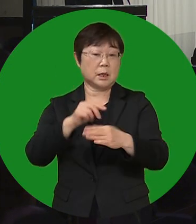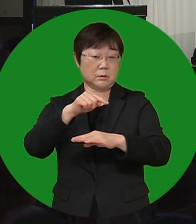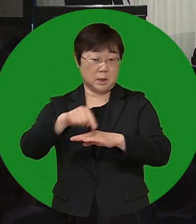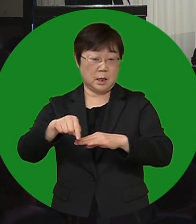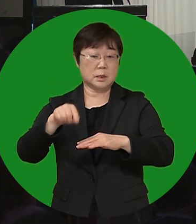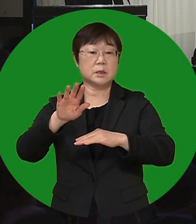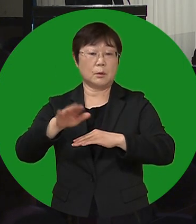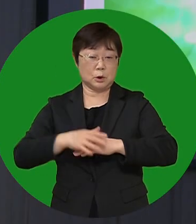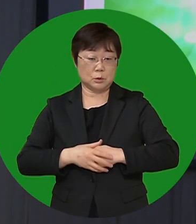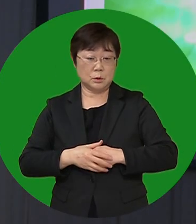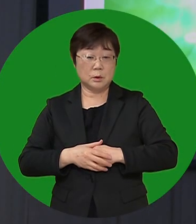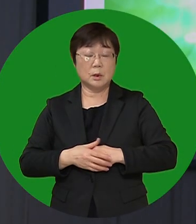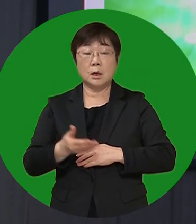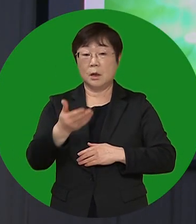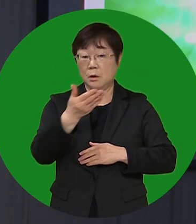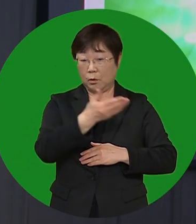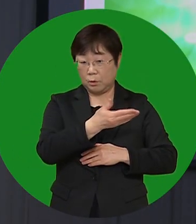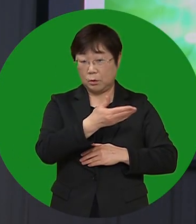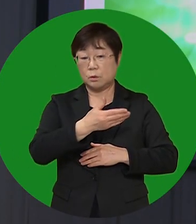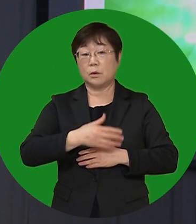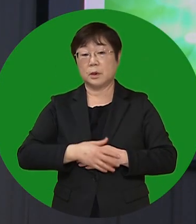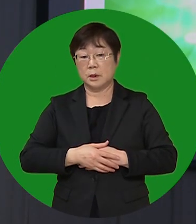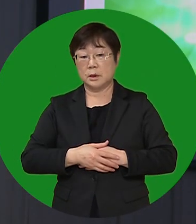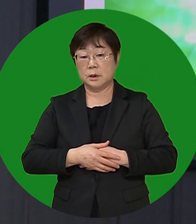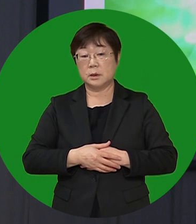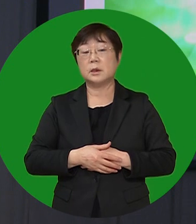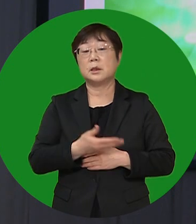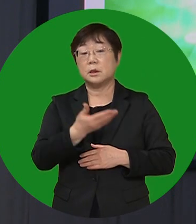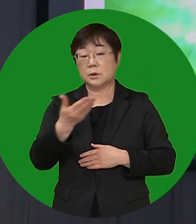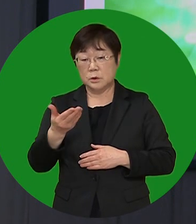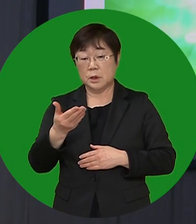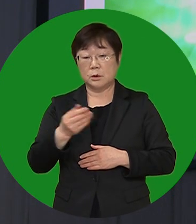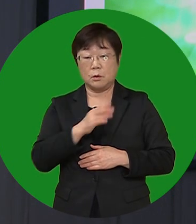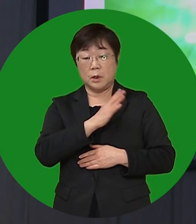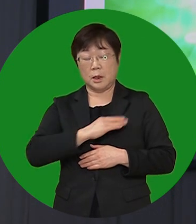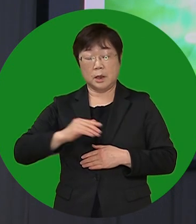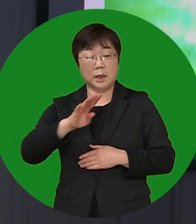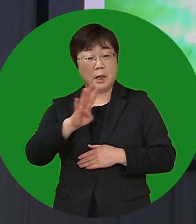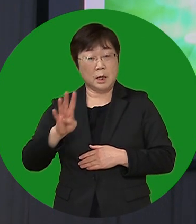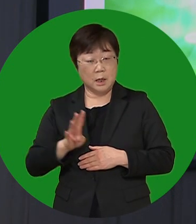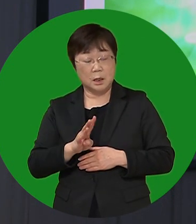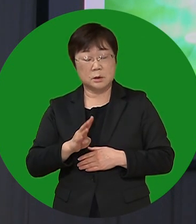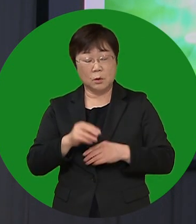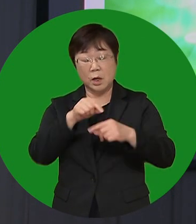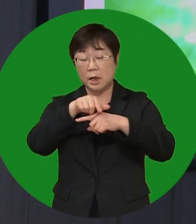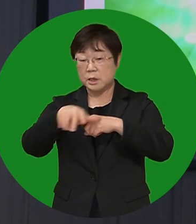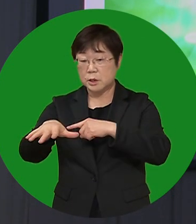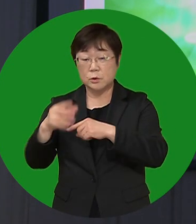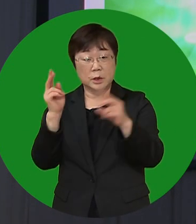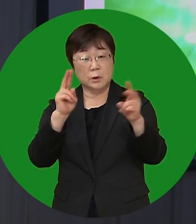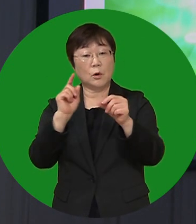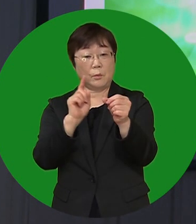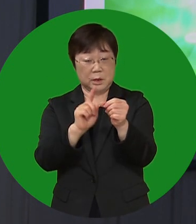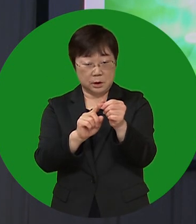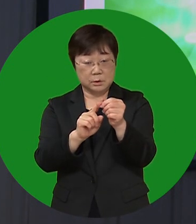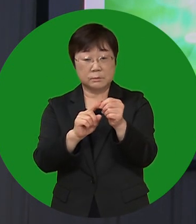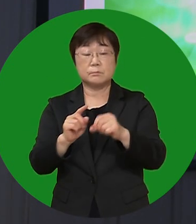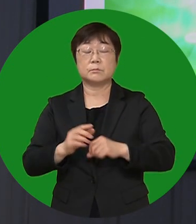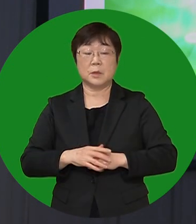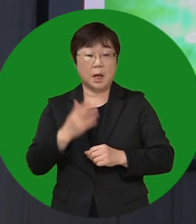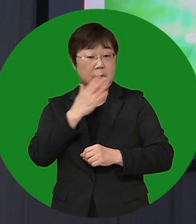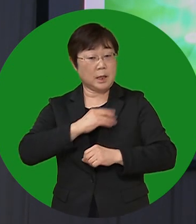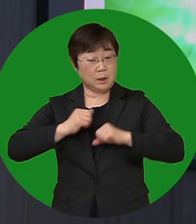ますこちらにある通り次世代ヘルスケアのリーディングカンパニー家ということですこれは